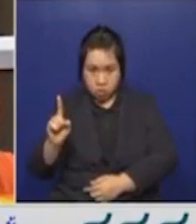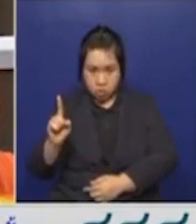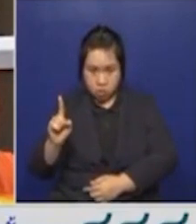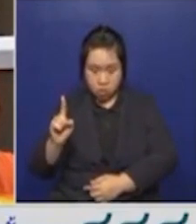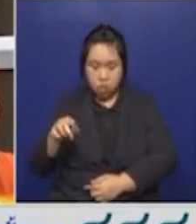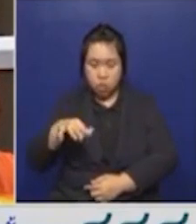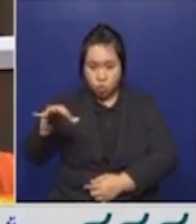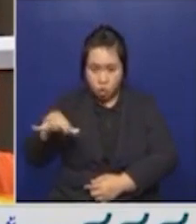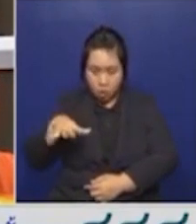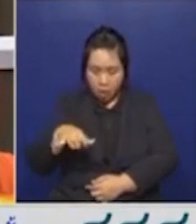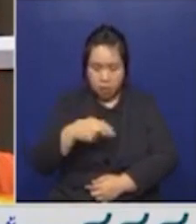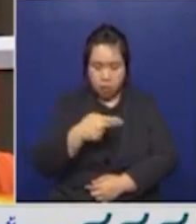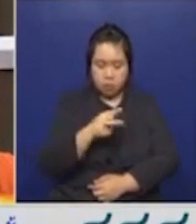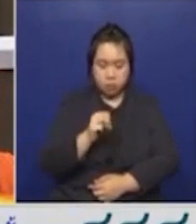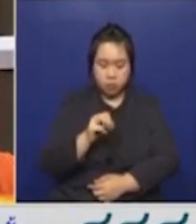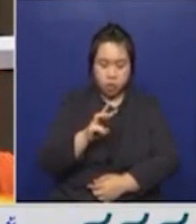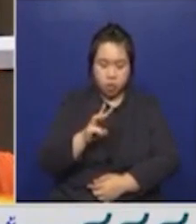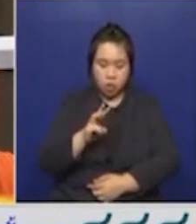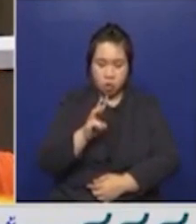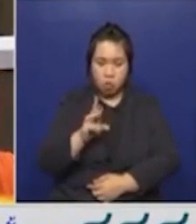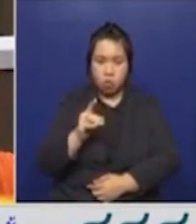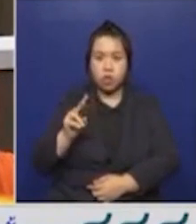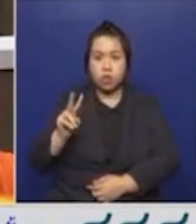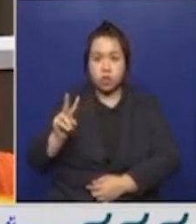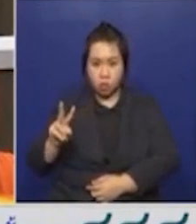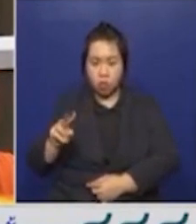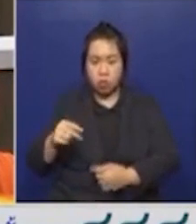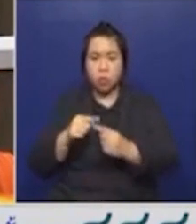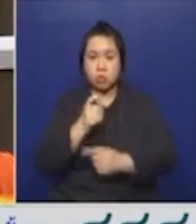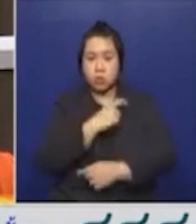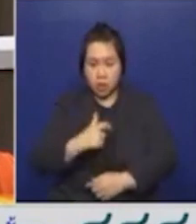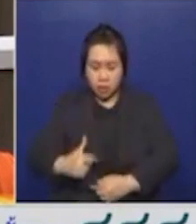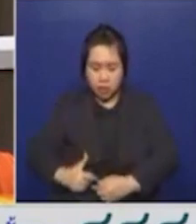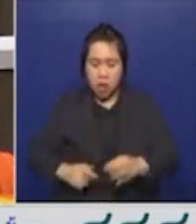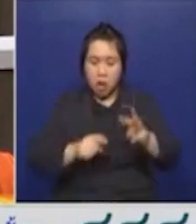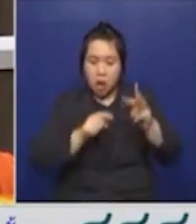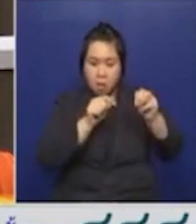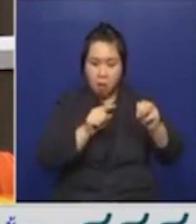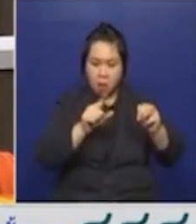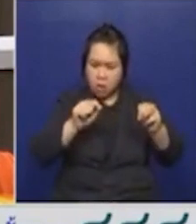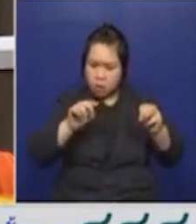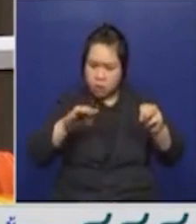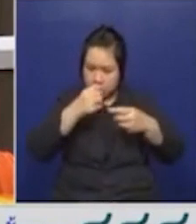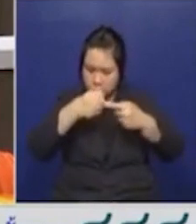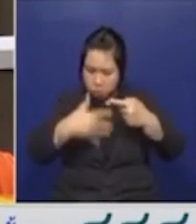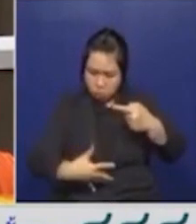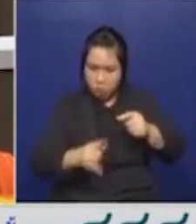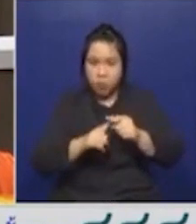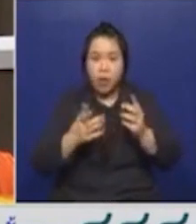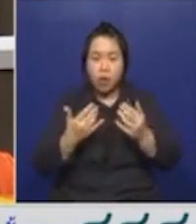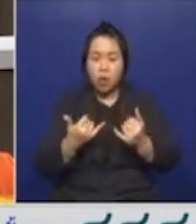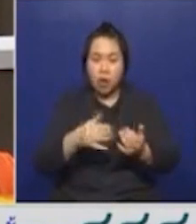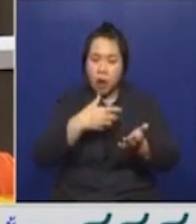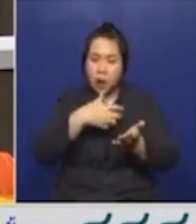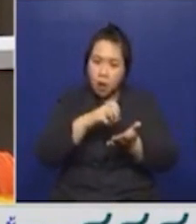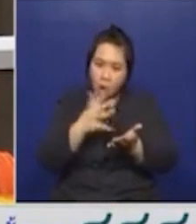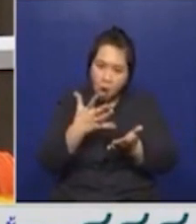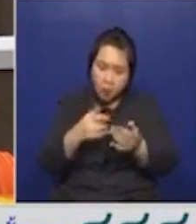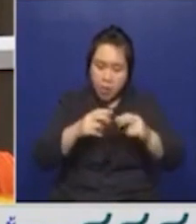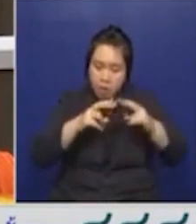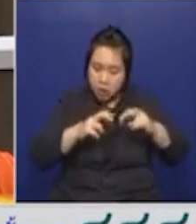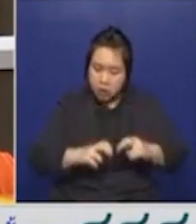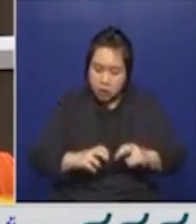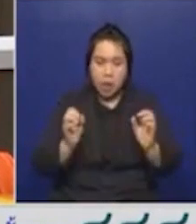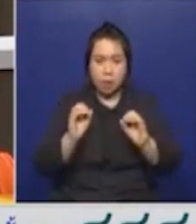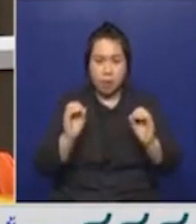มหากษัตริย์ค่ะซึ่งมีถึง 24มาตรานะคะแต่ในรายงานก็ข้ามไปเลยและไม่มีประเด็นใดที่จะพิจารณาศึกษา